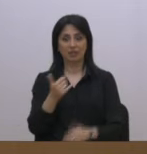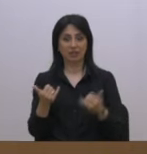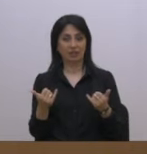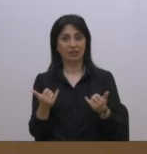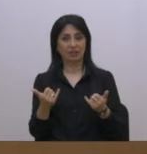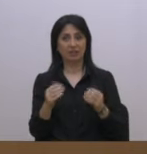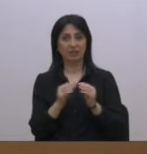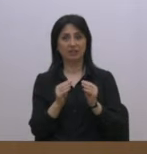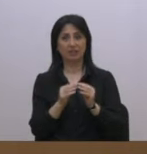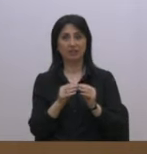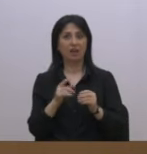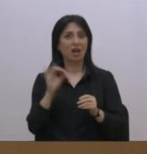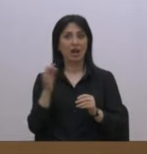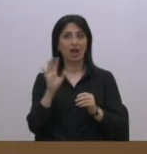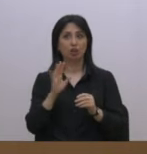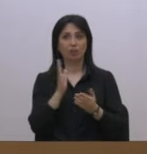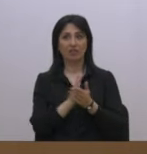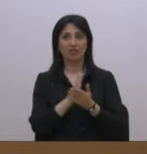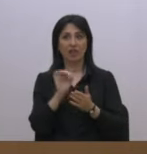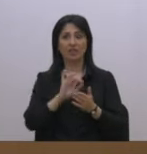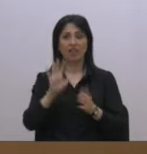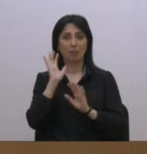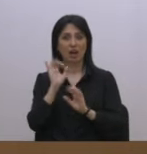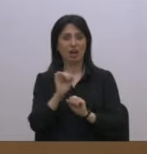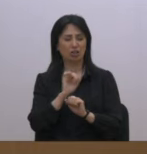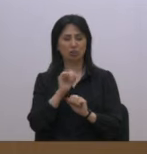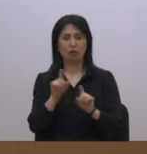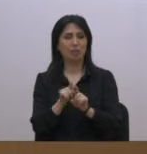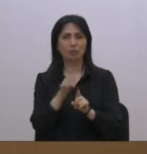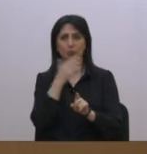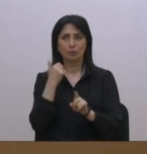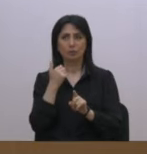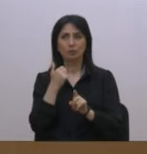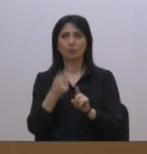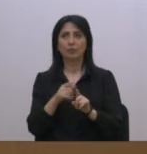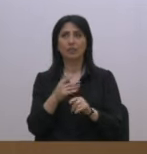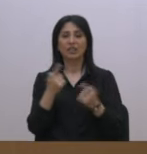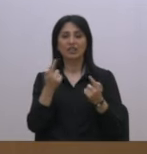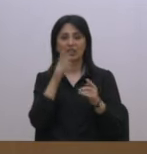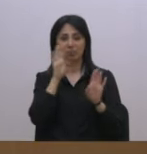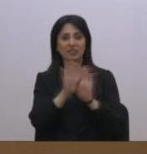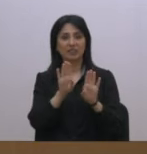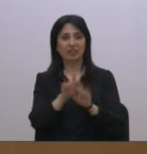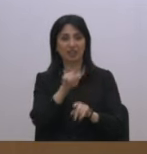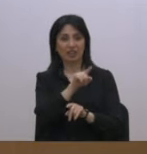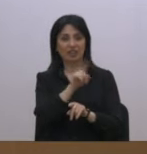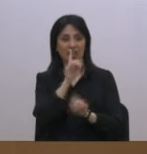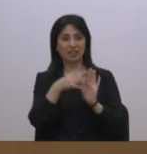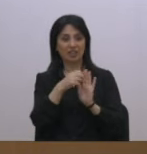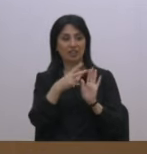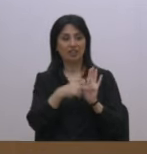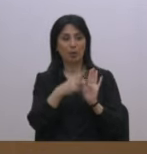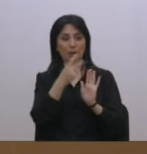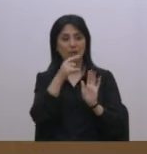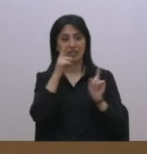დღეს ისე როგორც არასდროს გვაქვს დასავლური მხარდაჭერა, თუმცა ძალიან დიდი მსგავსებაა თქვენსა და